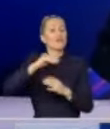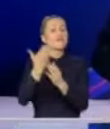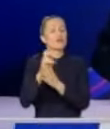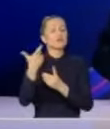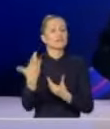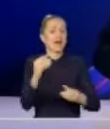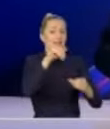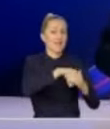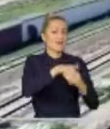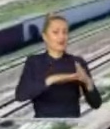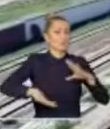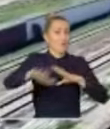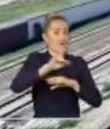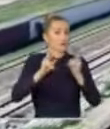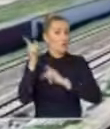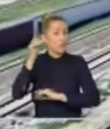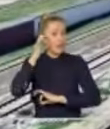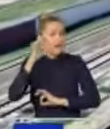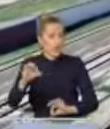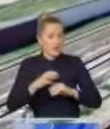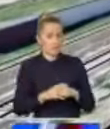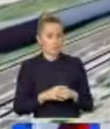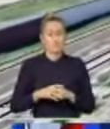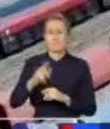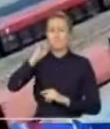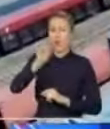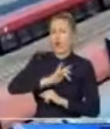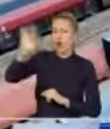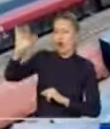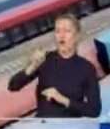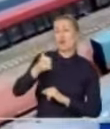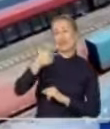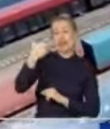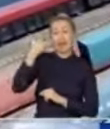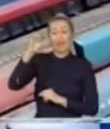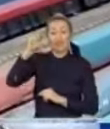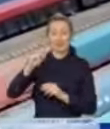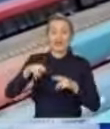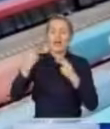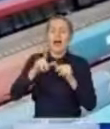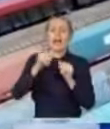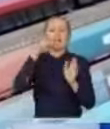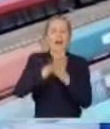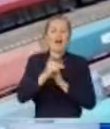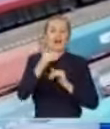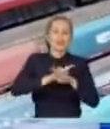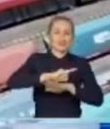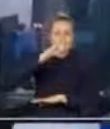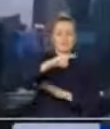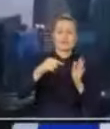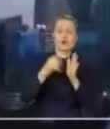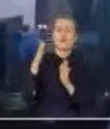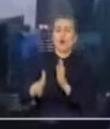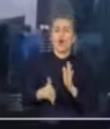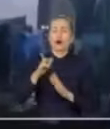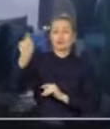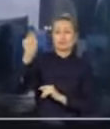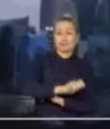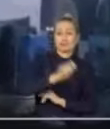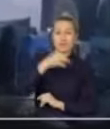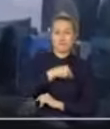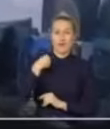Cierpioł. Ta podróż trwa kilkanaście dni, ale jest o 1/3 tańsza niż transport lotniczy. To pociąg towarowy łączący